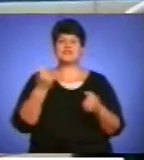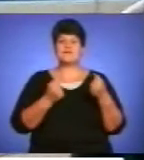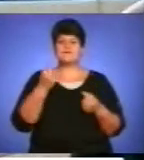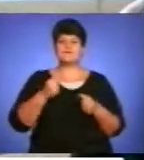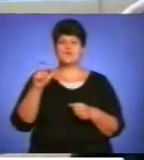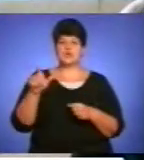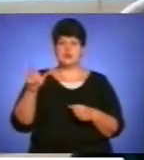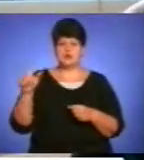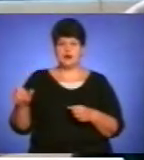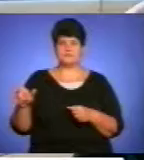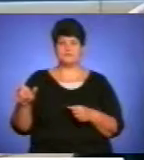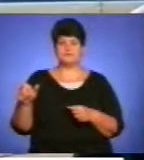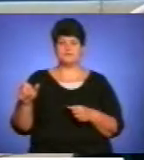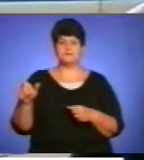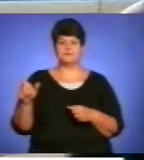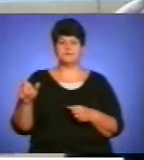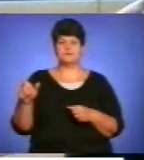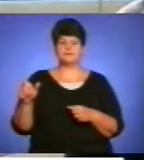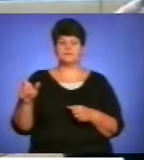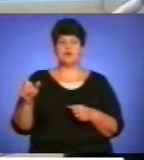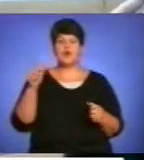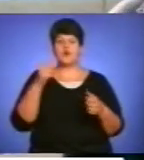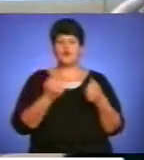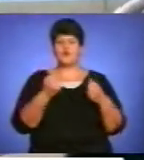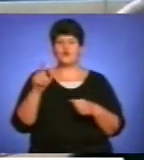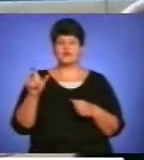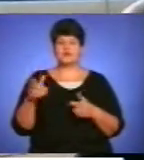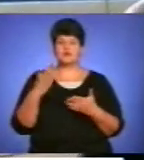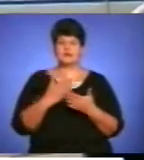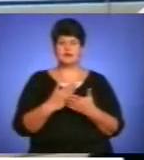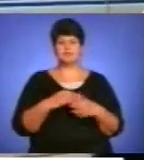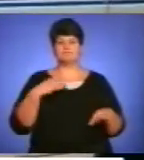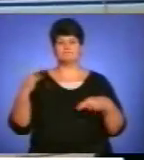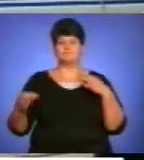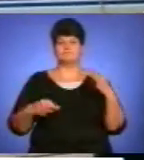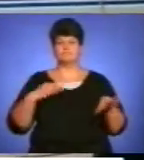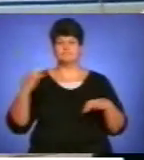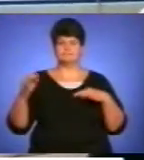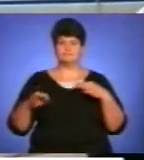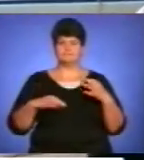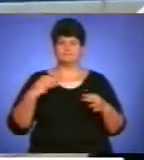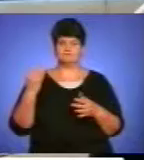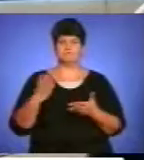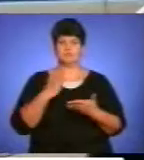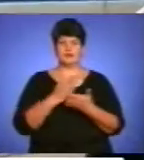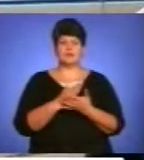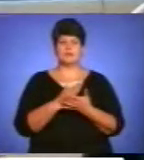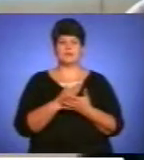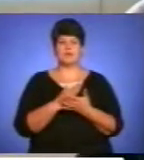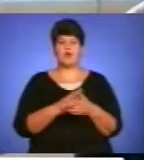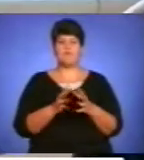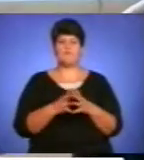Якщо ж, знаєте, водій такий є, є часом знервований, що так, що це. А так